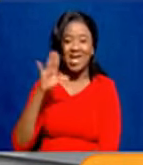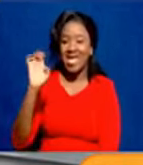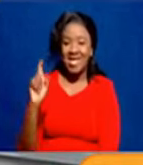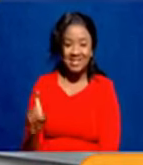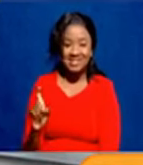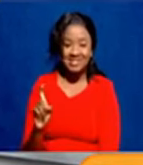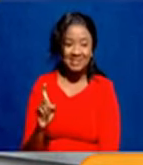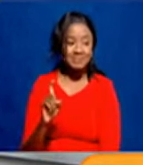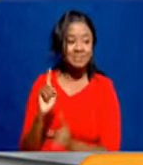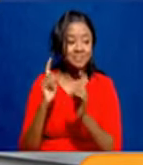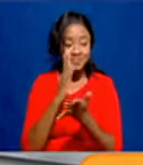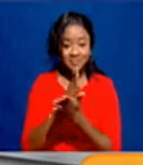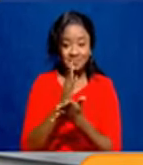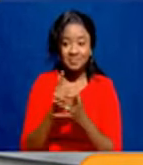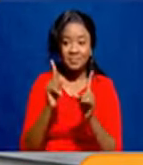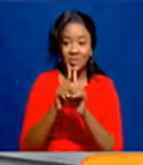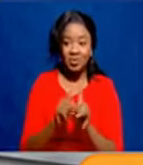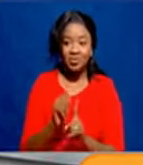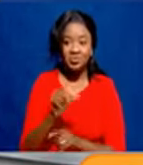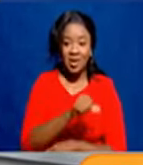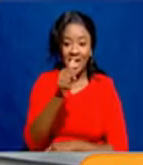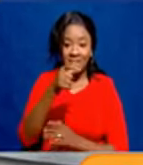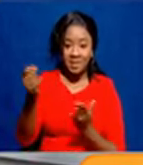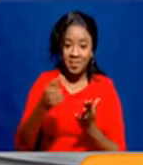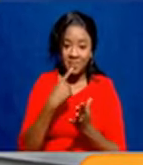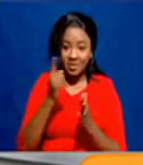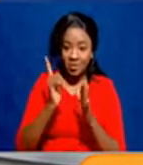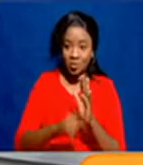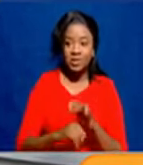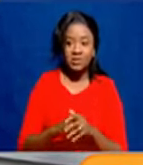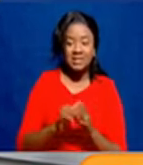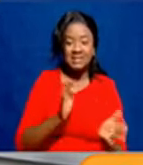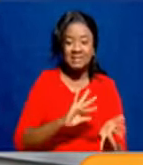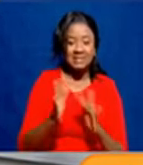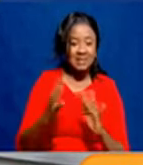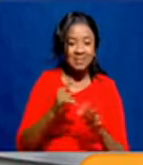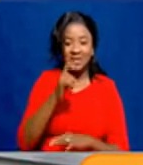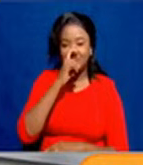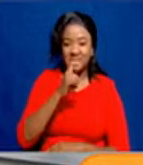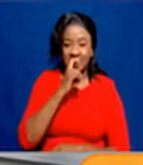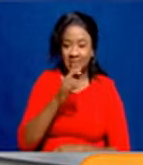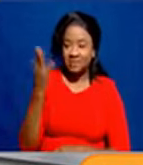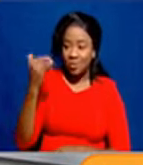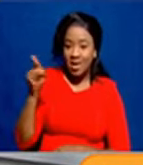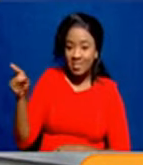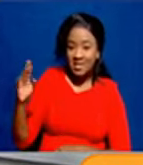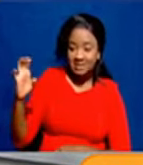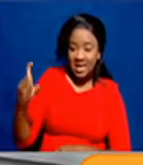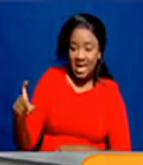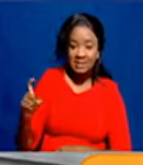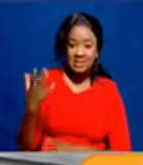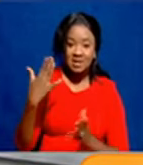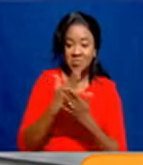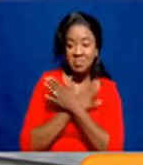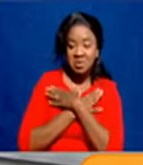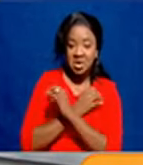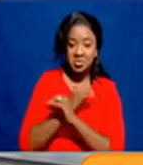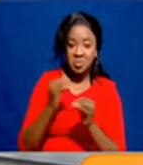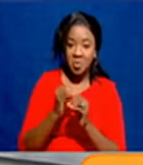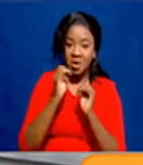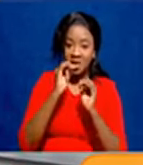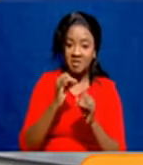Lakini ukweli kwamba kuna kuzungumza, mmoja ametoa hoja akasema wakati mwingine ni wivu. Ex anaweza kusalimie kama hujapiga